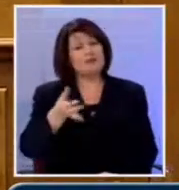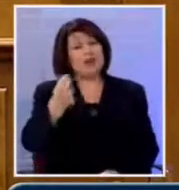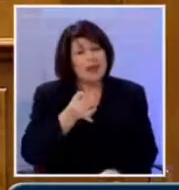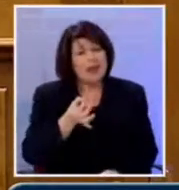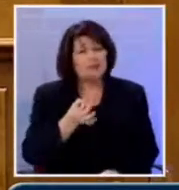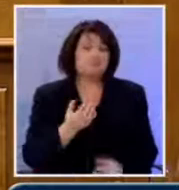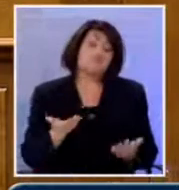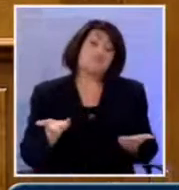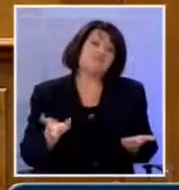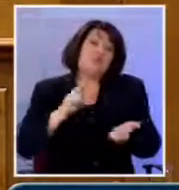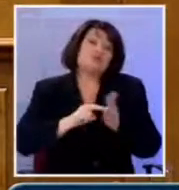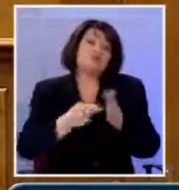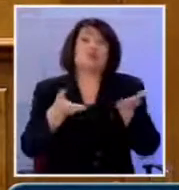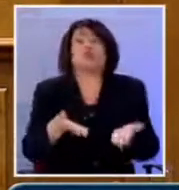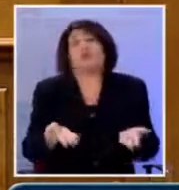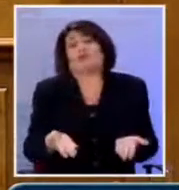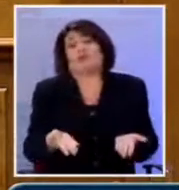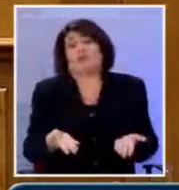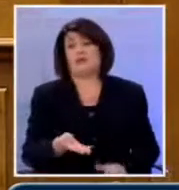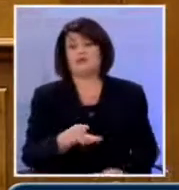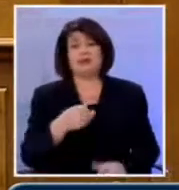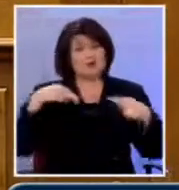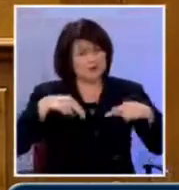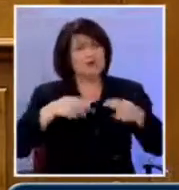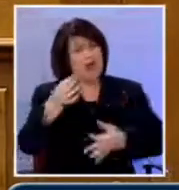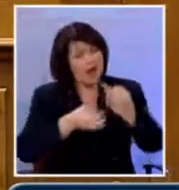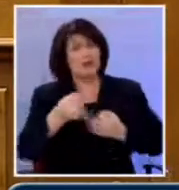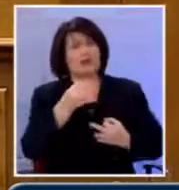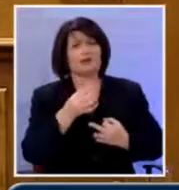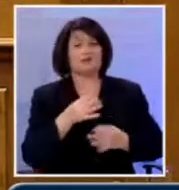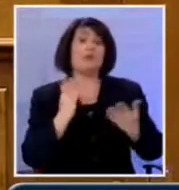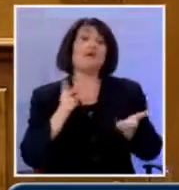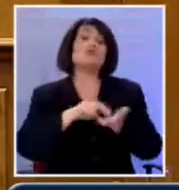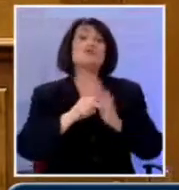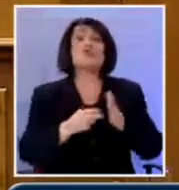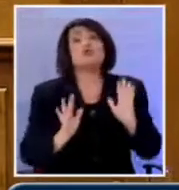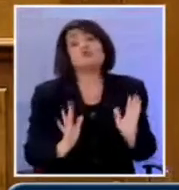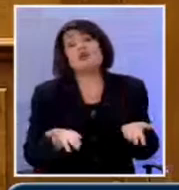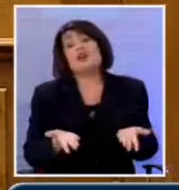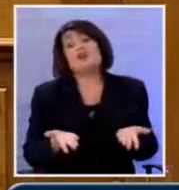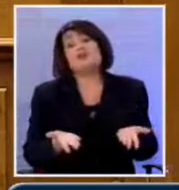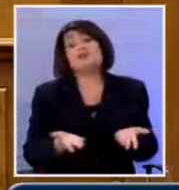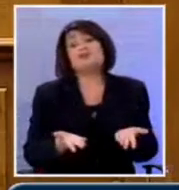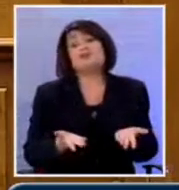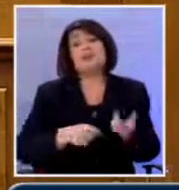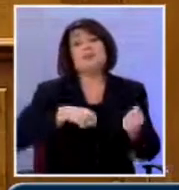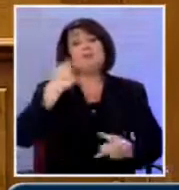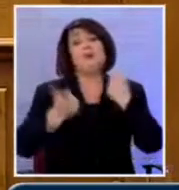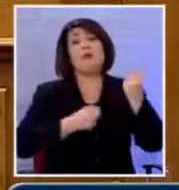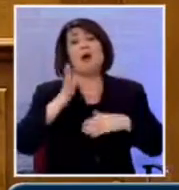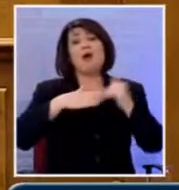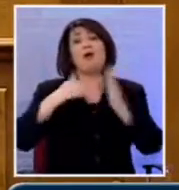ας πρόσεχαν τώρα, λένε, έχω ακούσει από υπουργούς, ας πρόσεχαν που επέταγαν τα λεφτά τους να χτίζουν